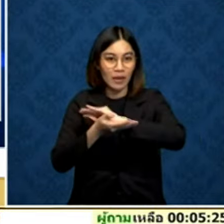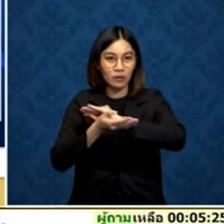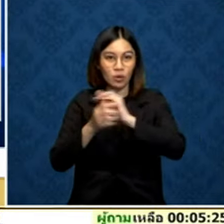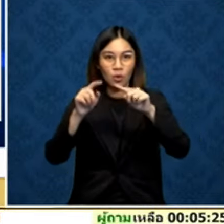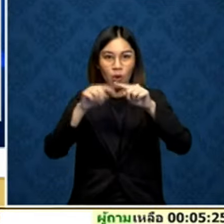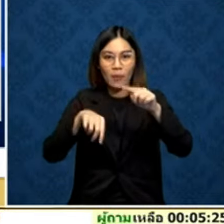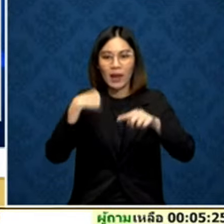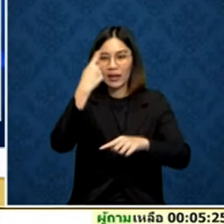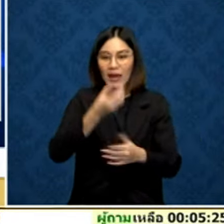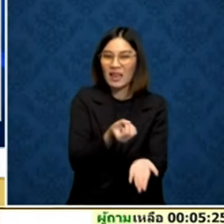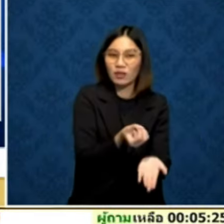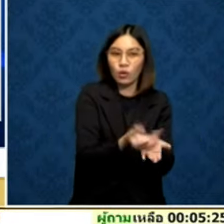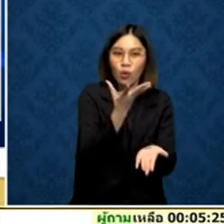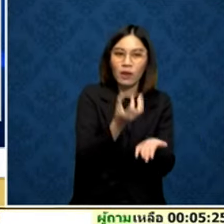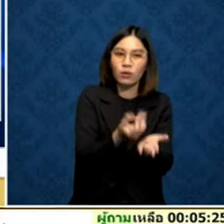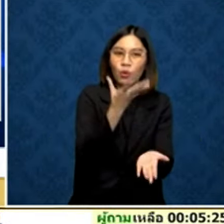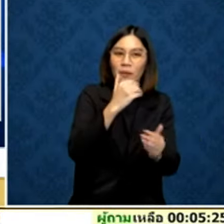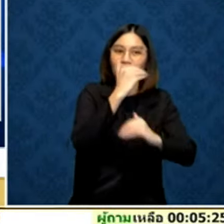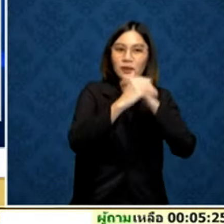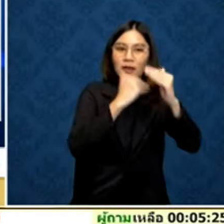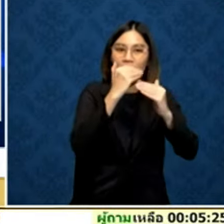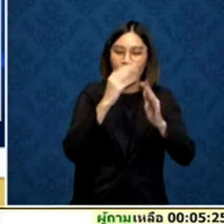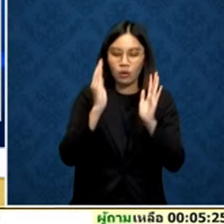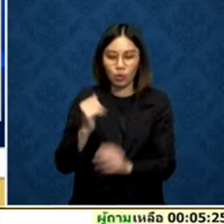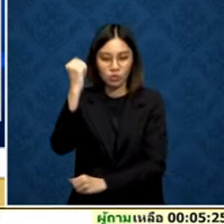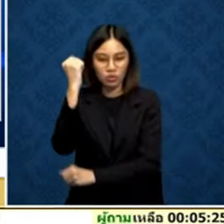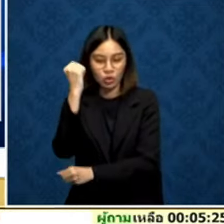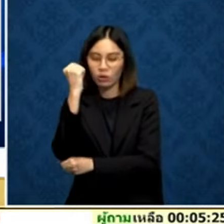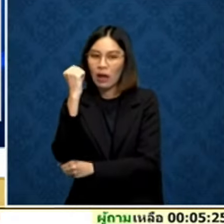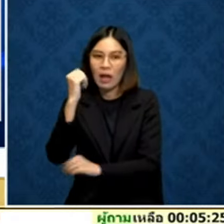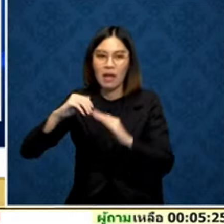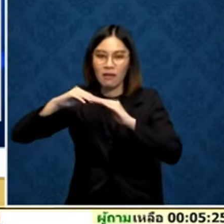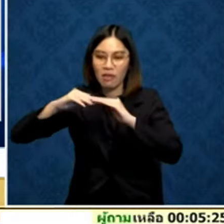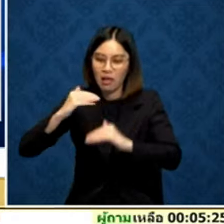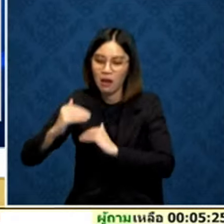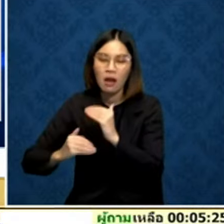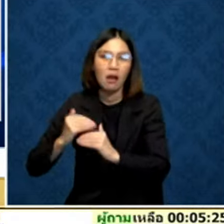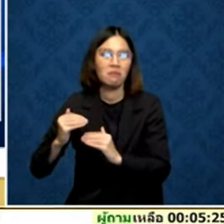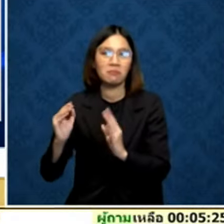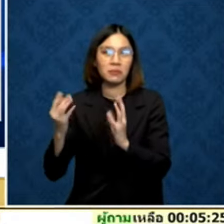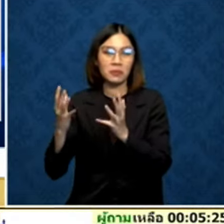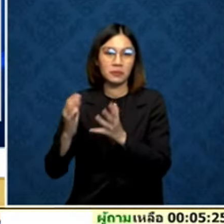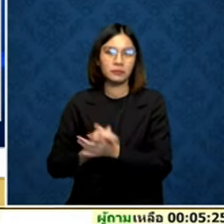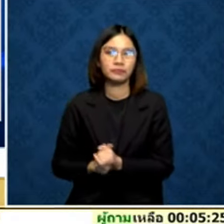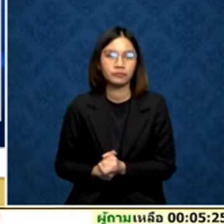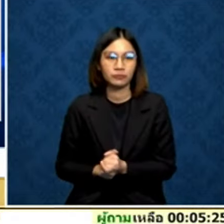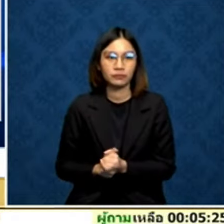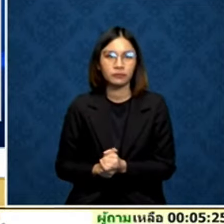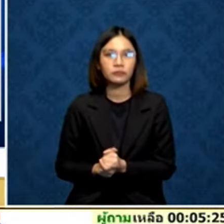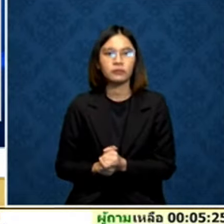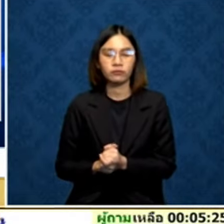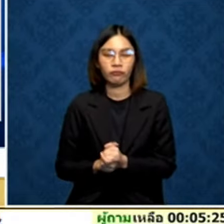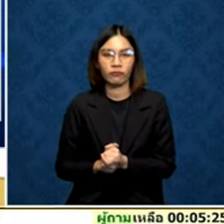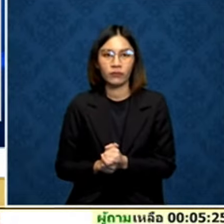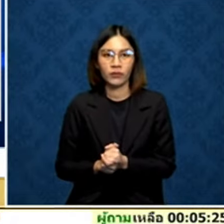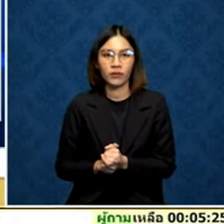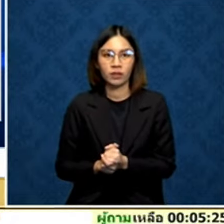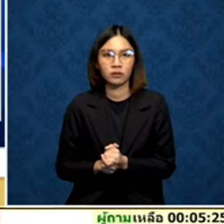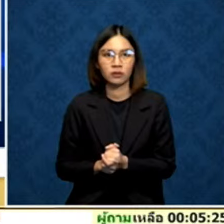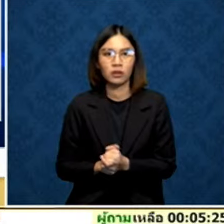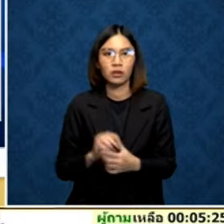ที่รวยแล้วก็รวยก็คือรวยอีกรวยไปเรื่อยๆคนจนก็คือต่ำต้อยต่อไปเรื่อยๆนะครับโดยเฉพาะยิ่งหลังจากช่วงของ